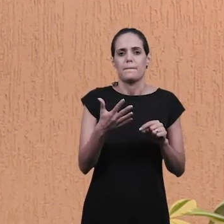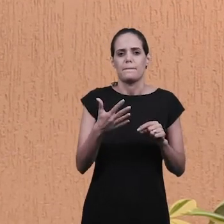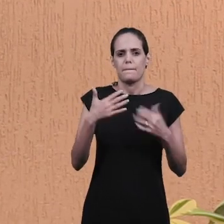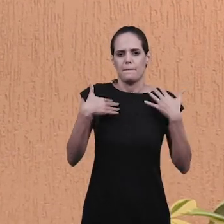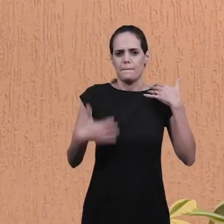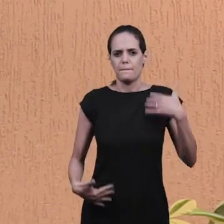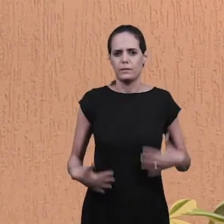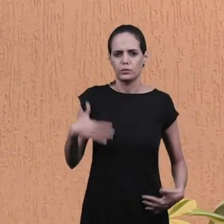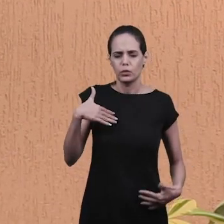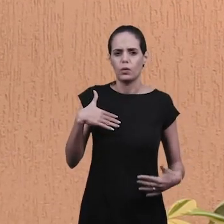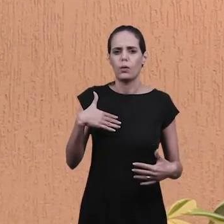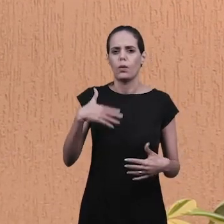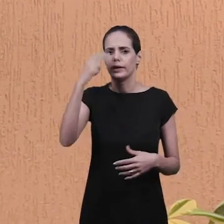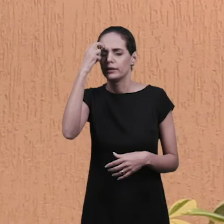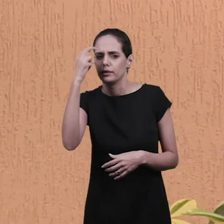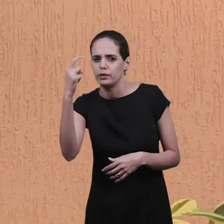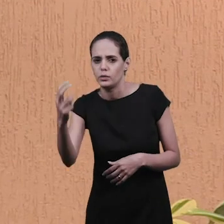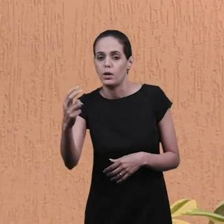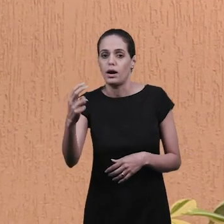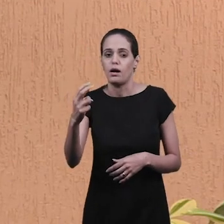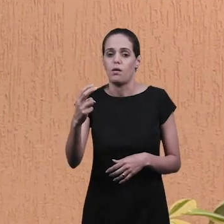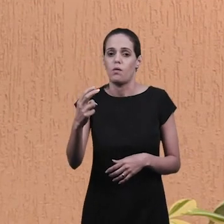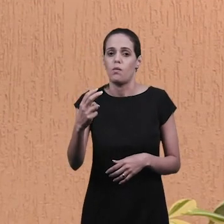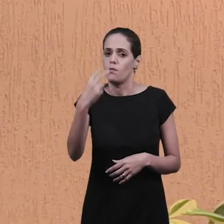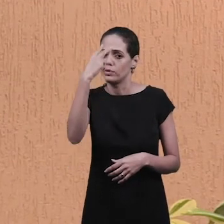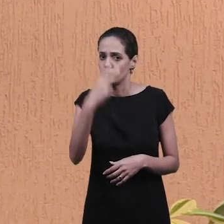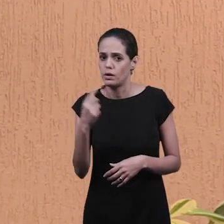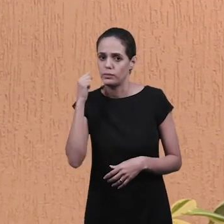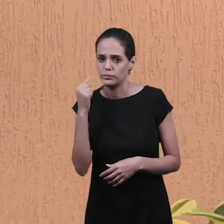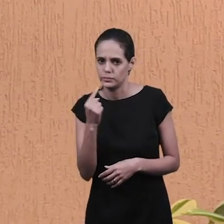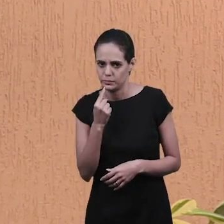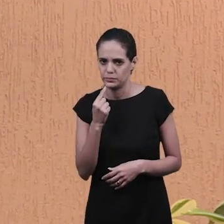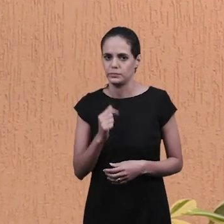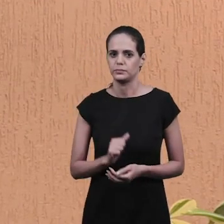moteur, intellectuel, visuel et auditif.